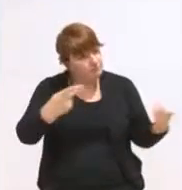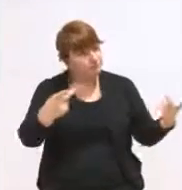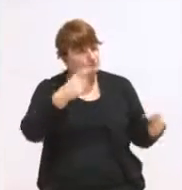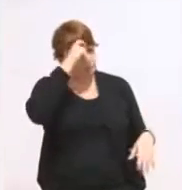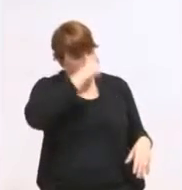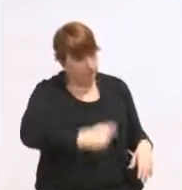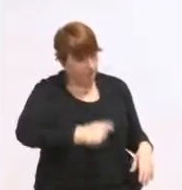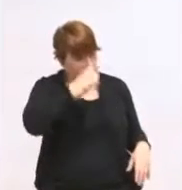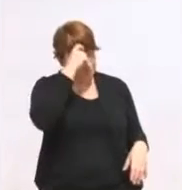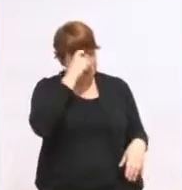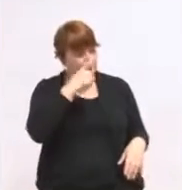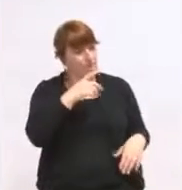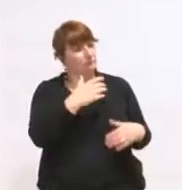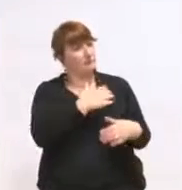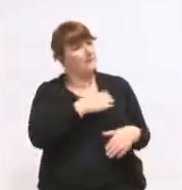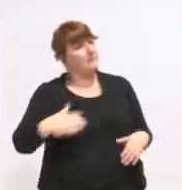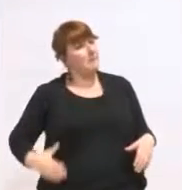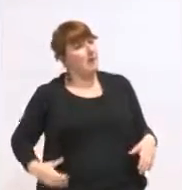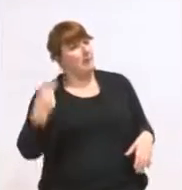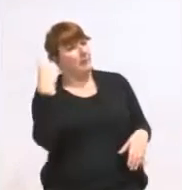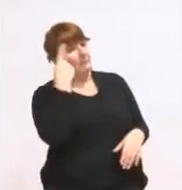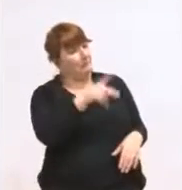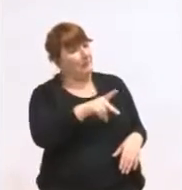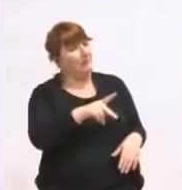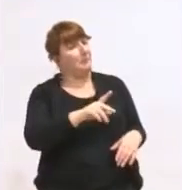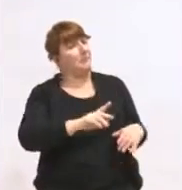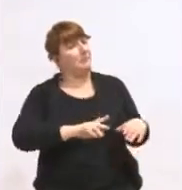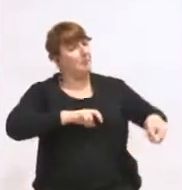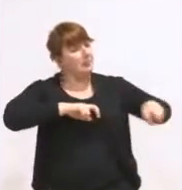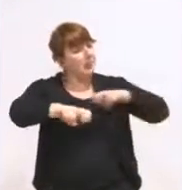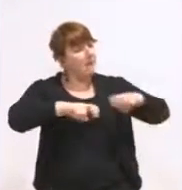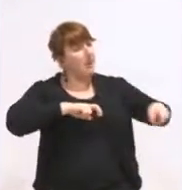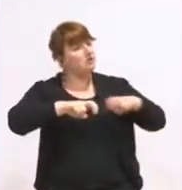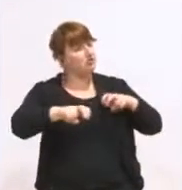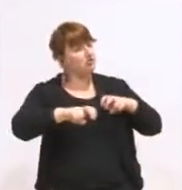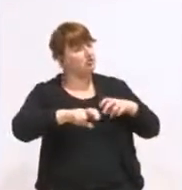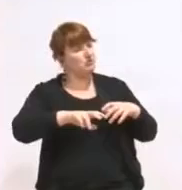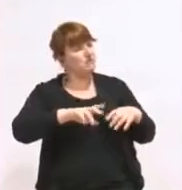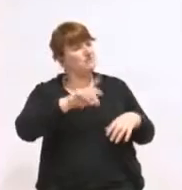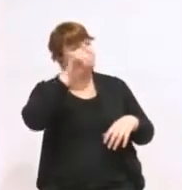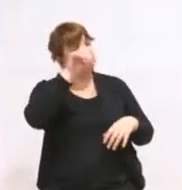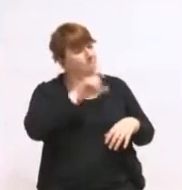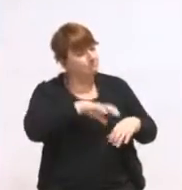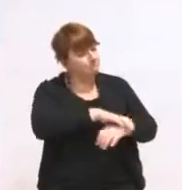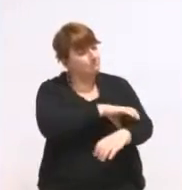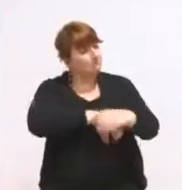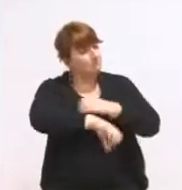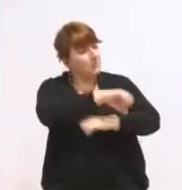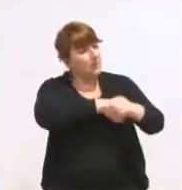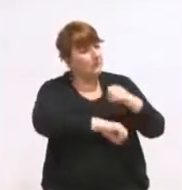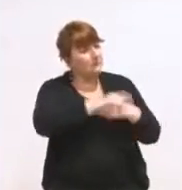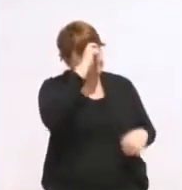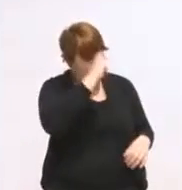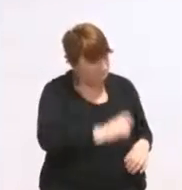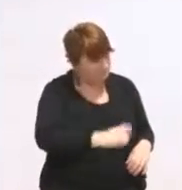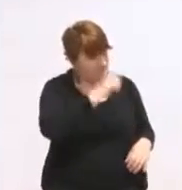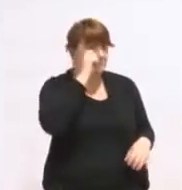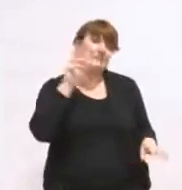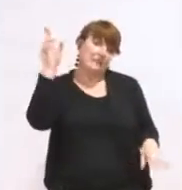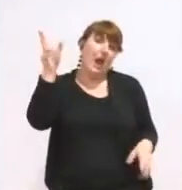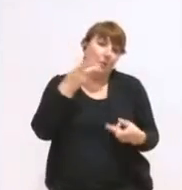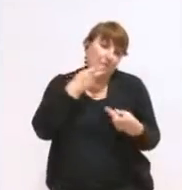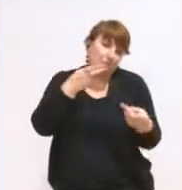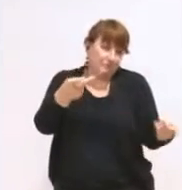été initiée par cette municipalité. Et on sent bien qu'il y a une vraie politique volontariste qui ne contient pas